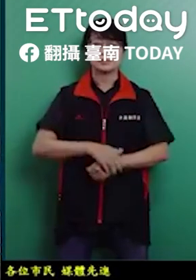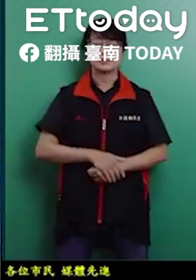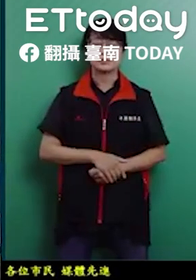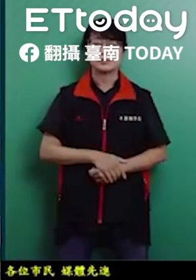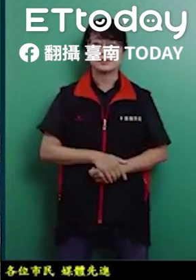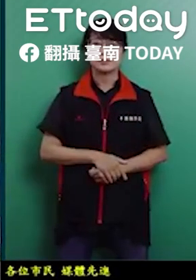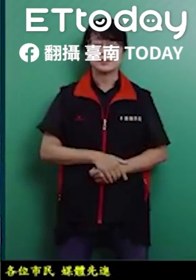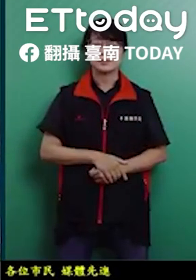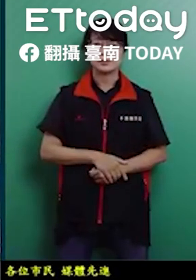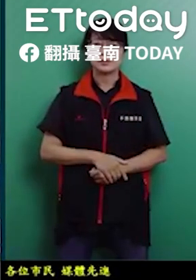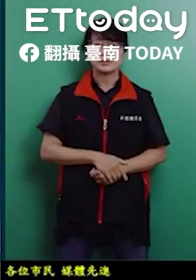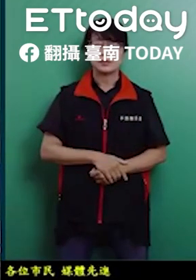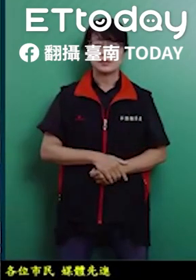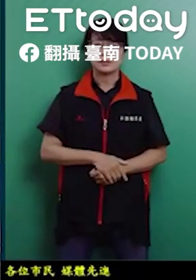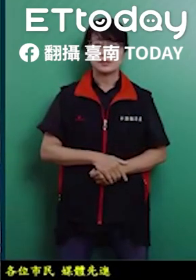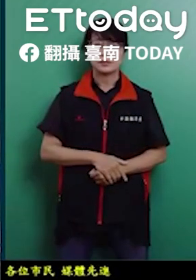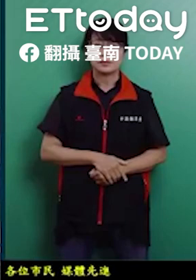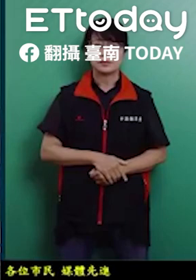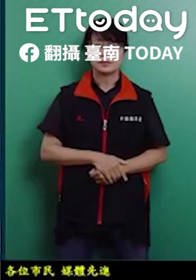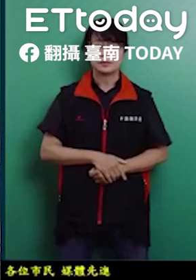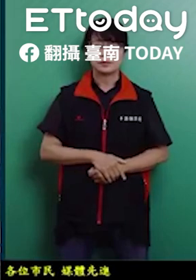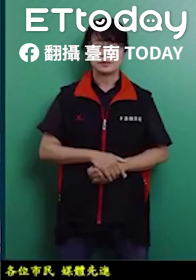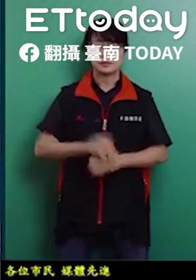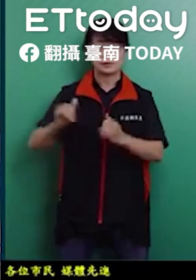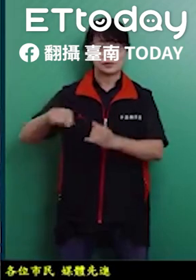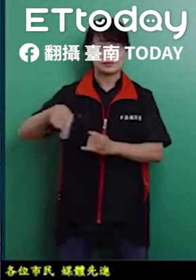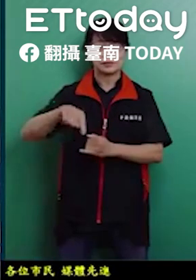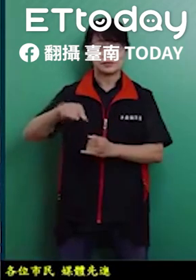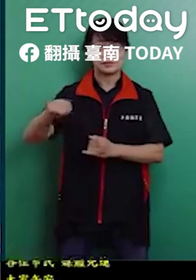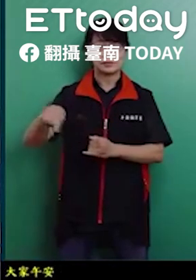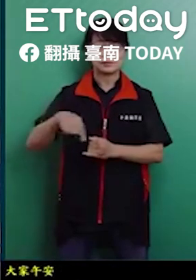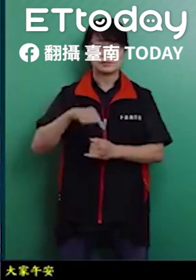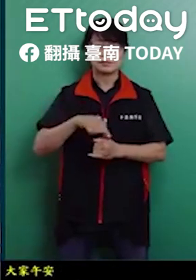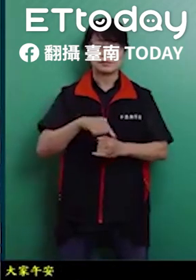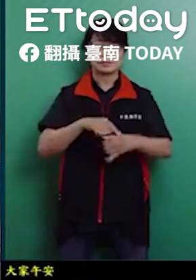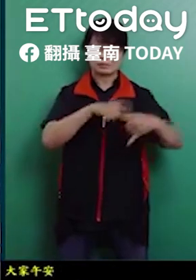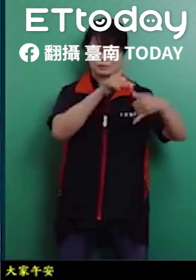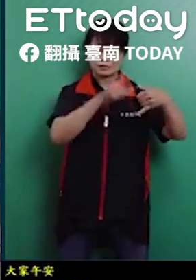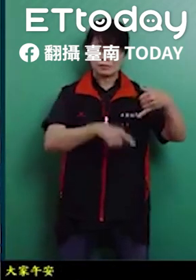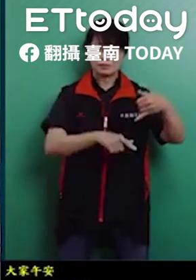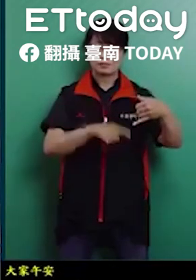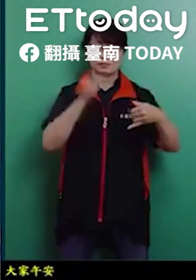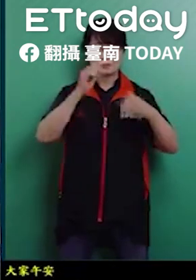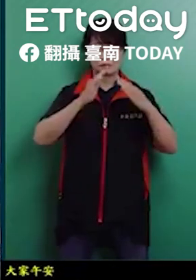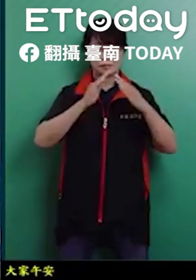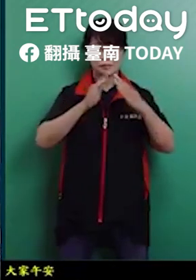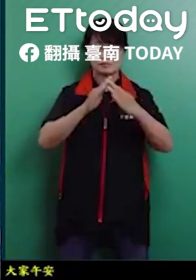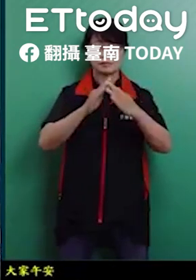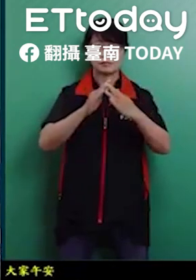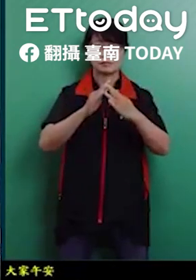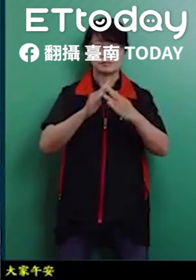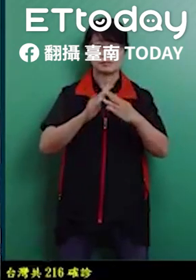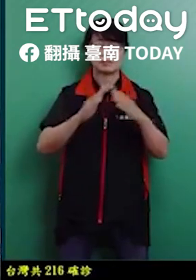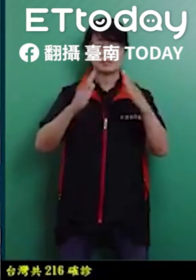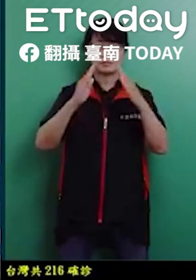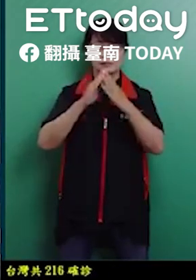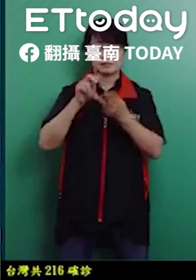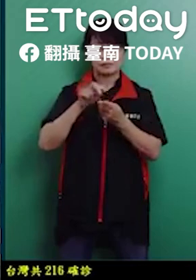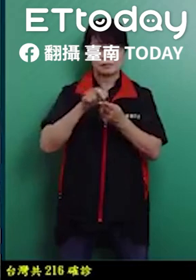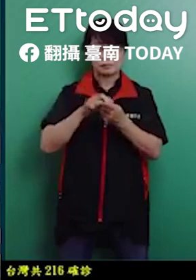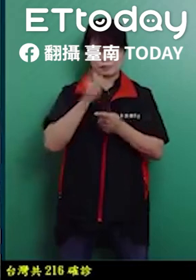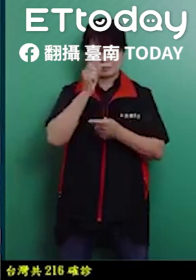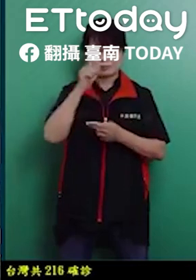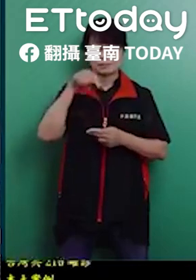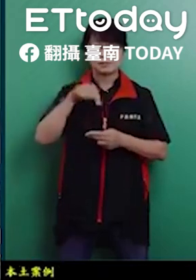我们来请市民朋友们，哦，这一例是台南市的市民，他户籍在台南，但是他